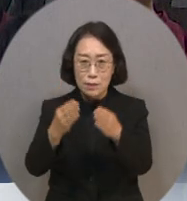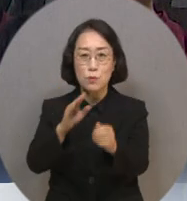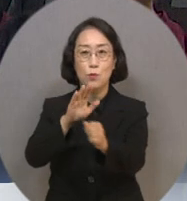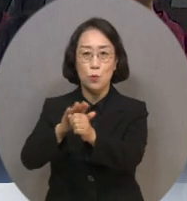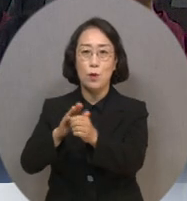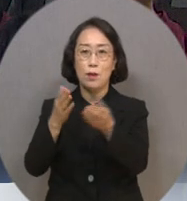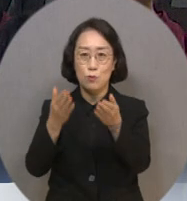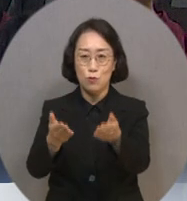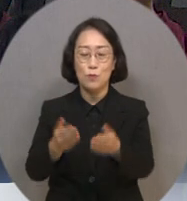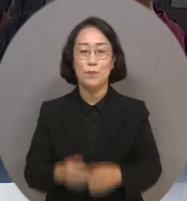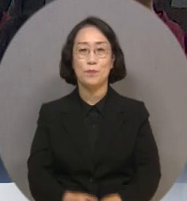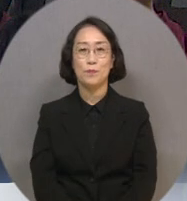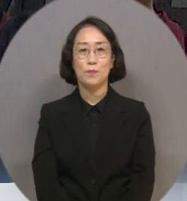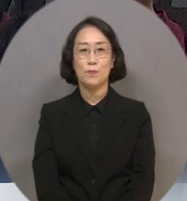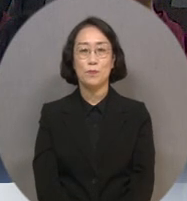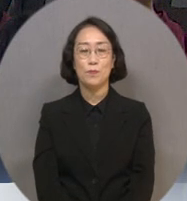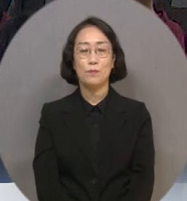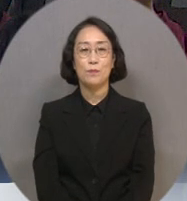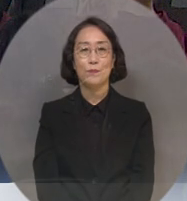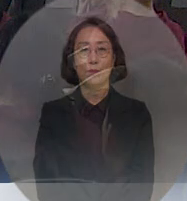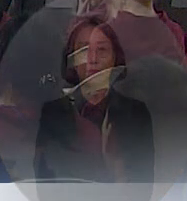있습니다. 정유정 기자입니다.